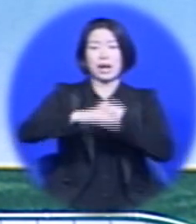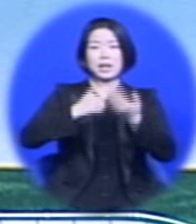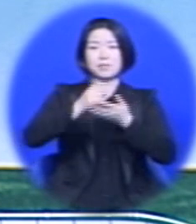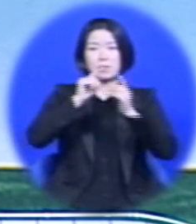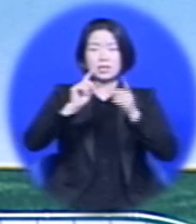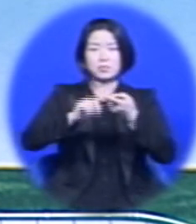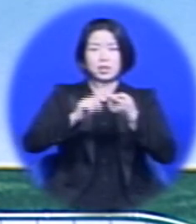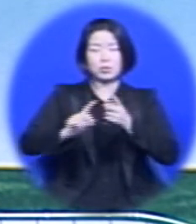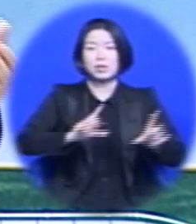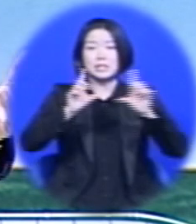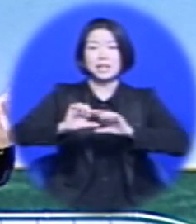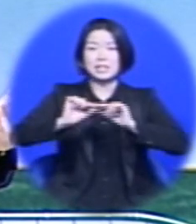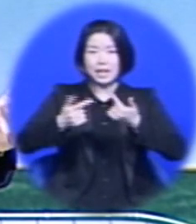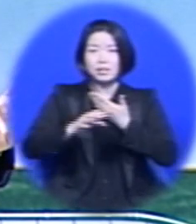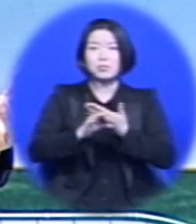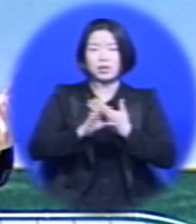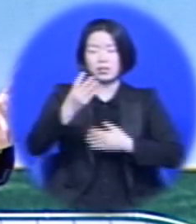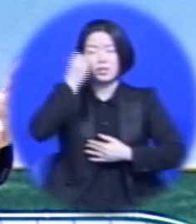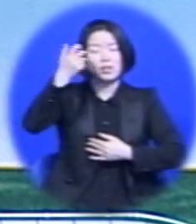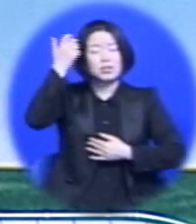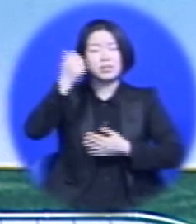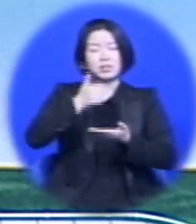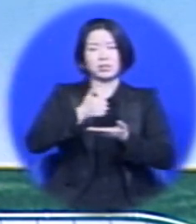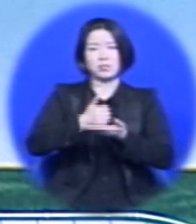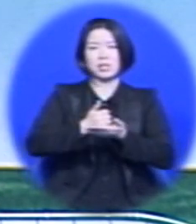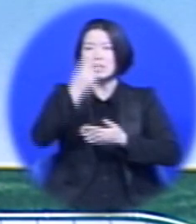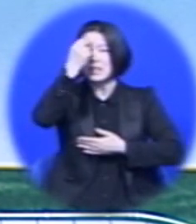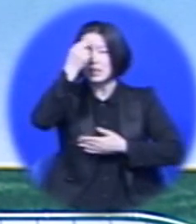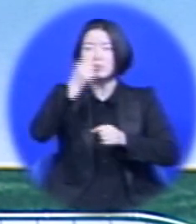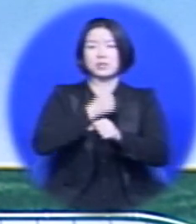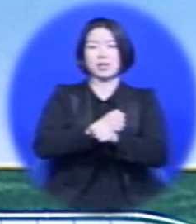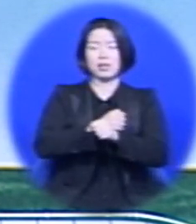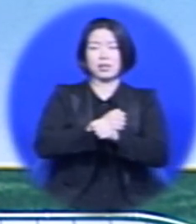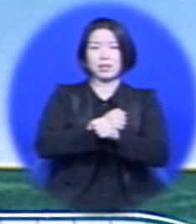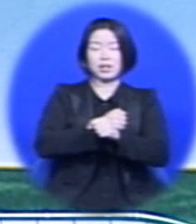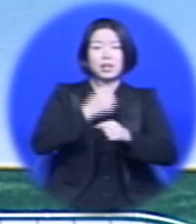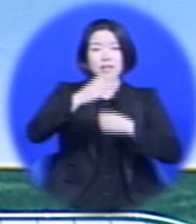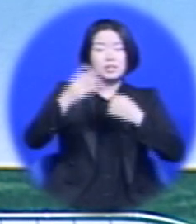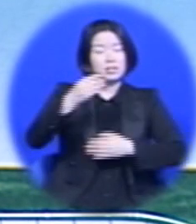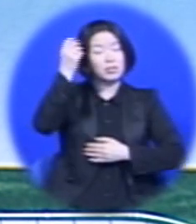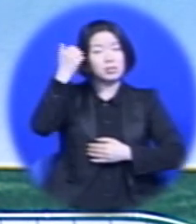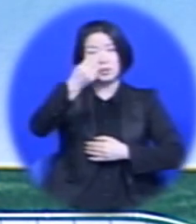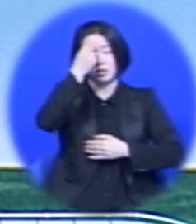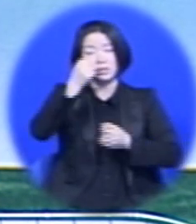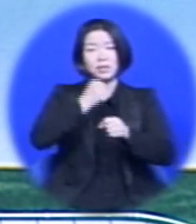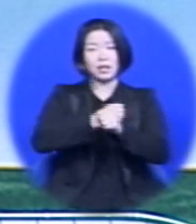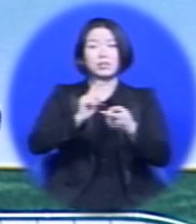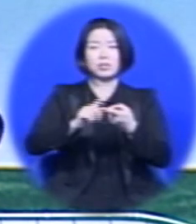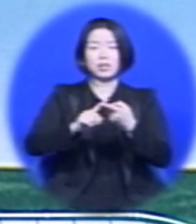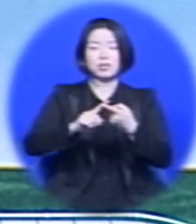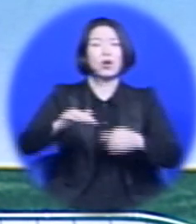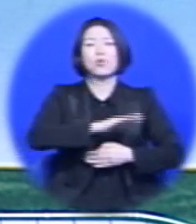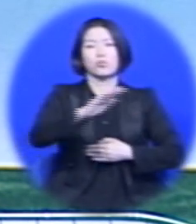않으면 성령이 근심하시고 됩니다 성령이 근심하시고 느낍니다